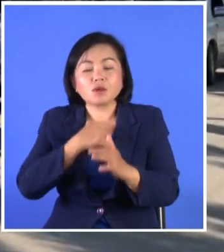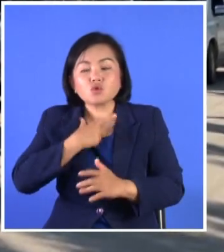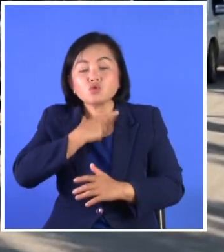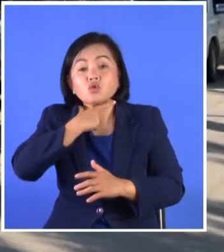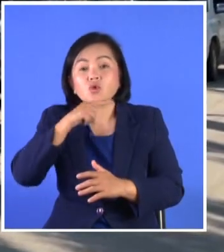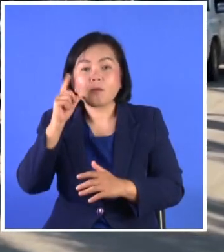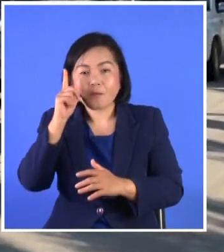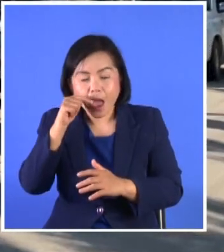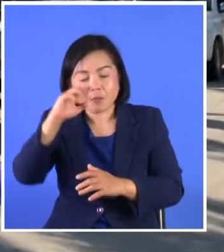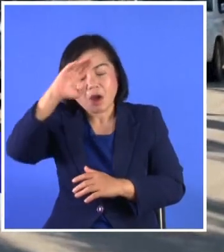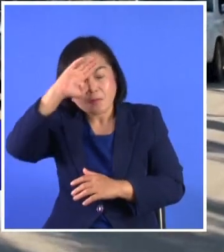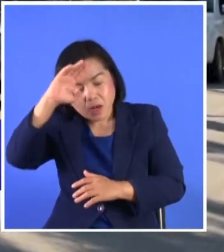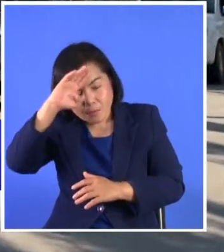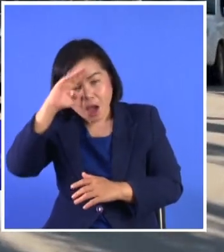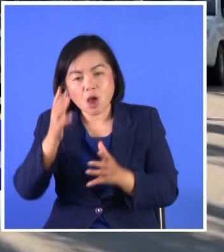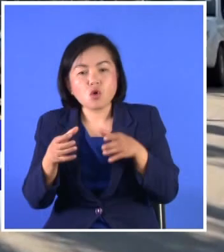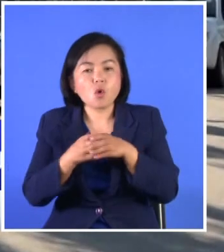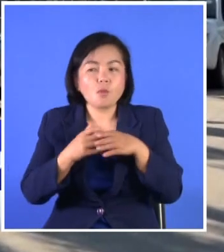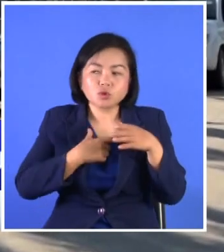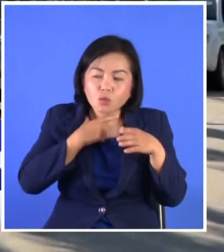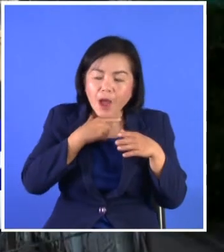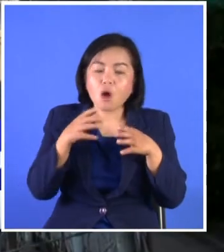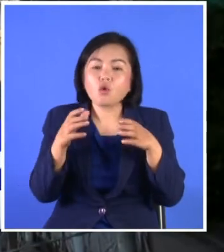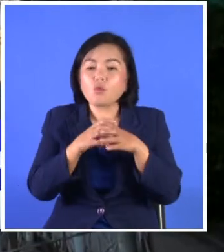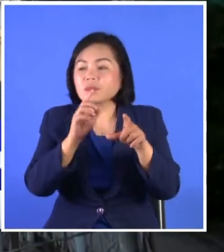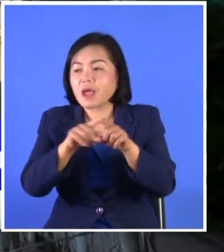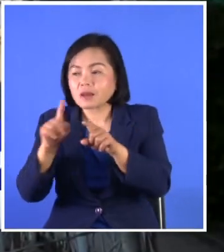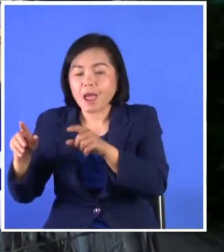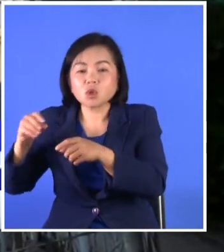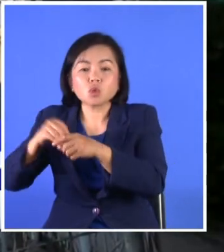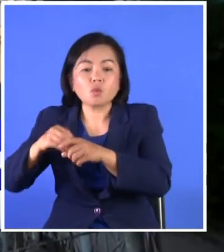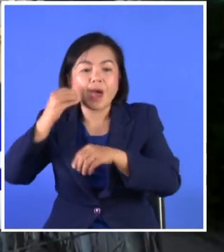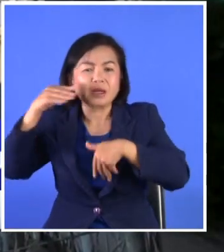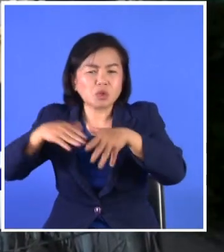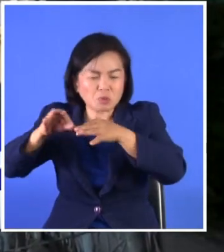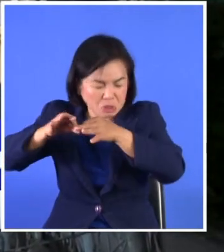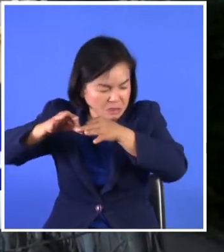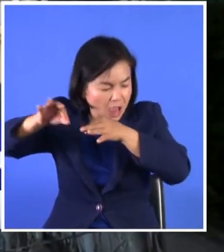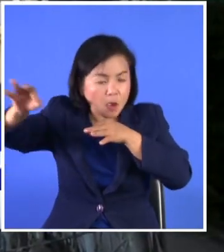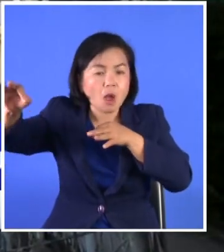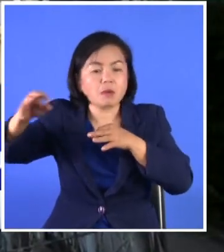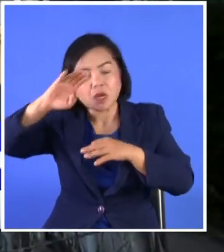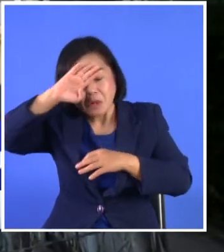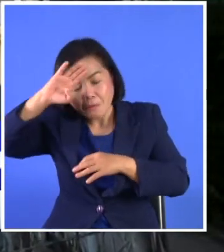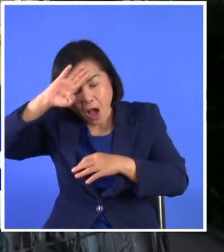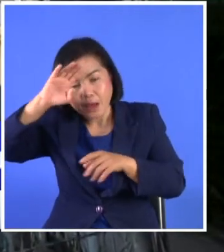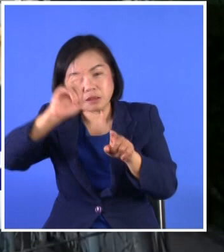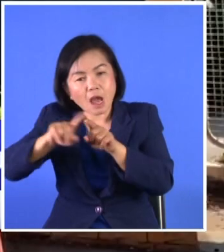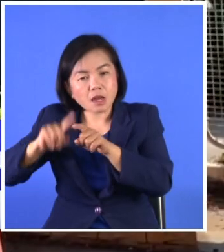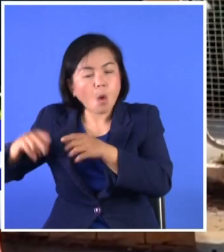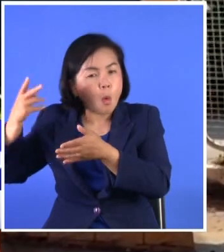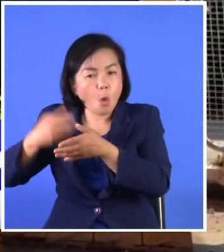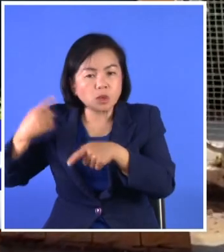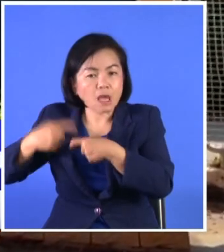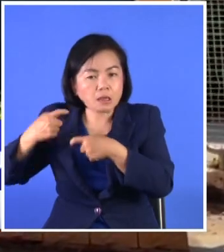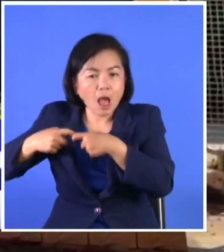มีผู้ป่วยเป็นทั้งชนเผ่ากลุ่มชาติพันธุ์ส่วนใหญ่ก็อยู่ในหมู่บ้านที่ห่างไกลการคมนาคมเนี่ยเป็นไปด้วยความยากลำบ